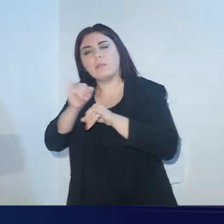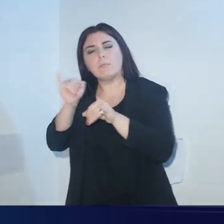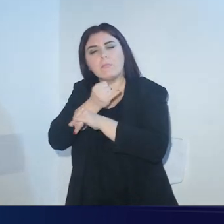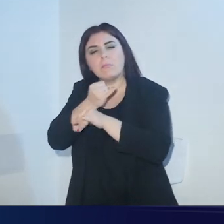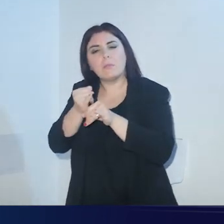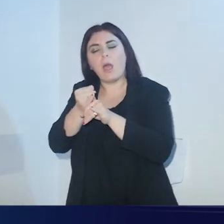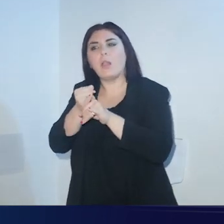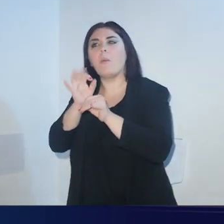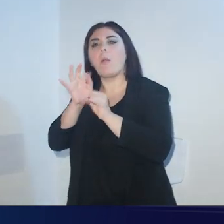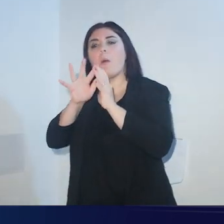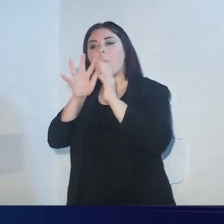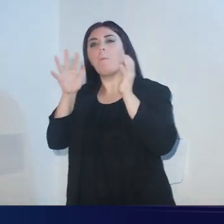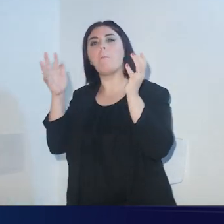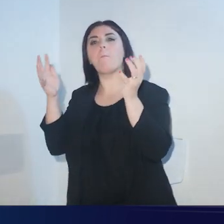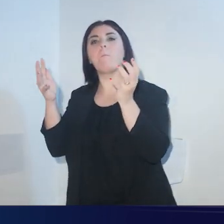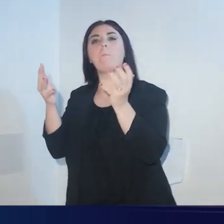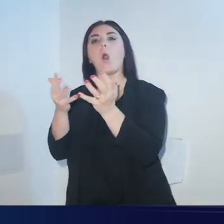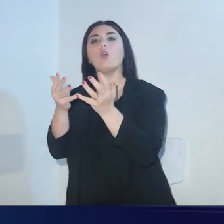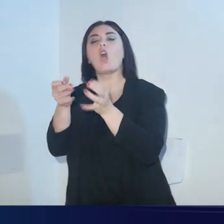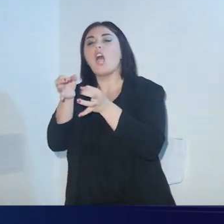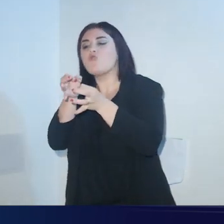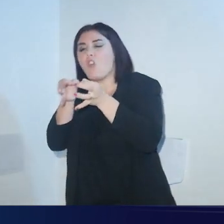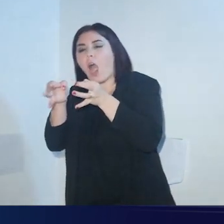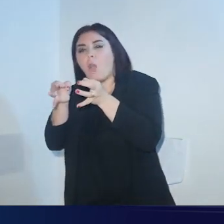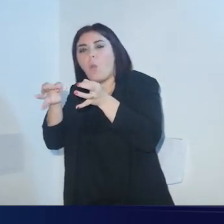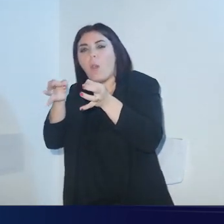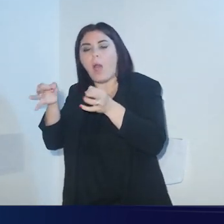nel mondo della cellula.